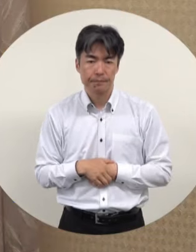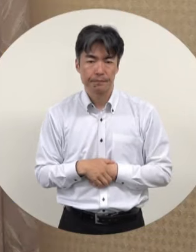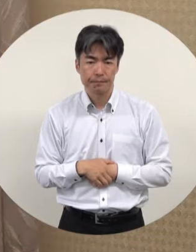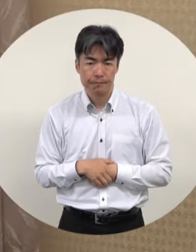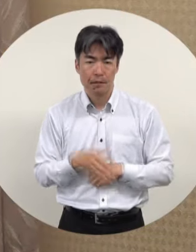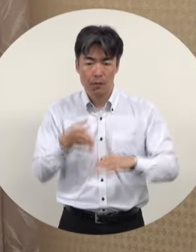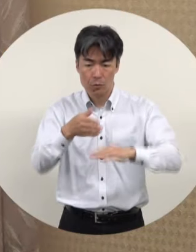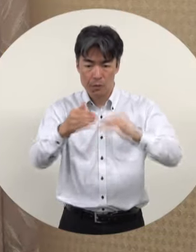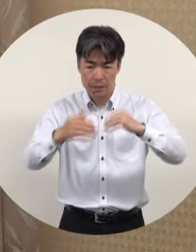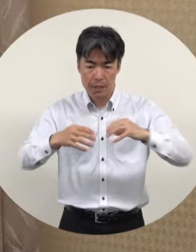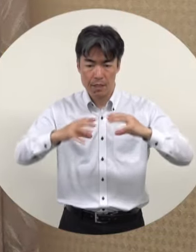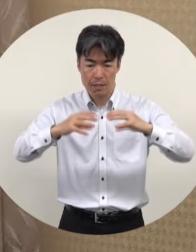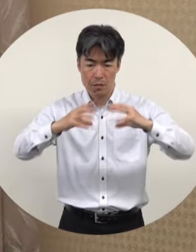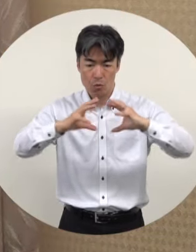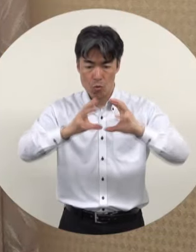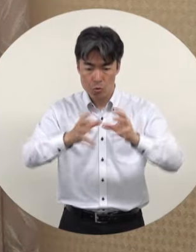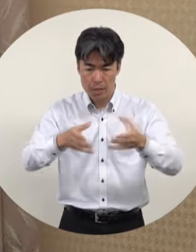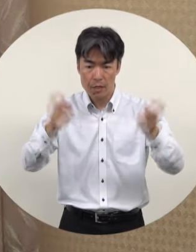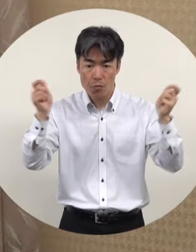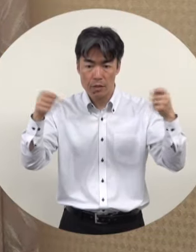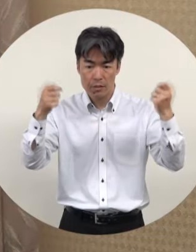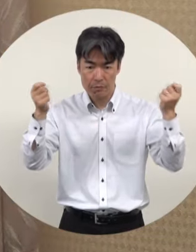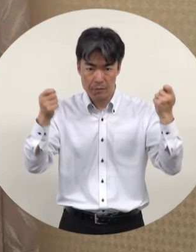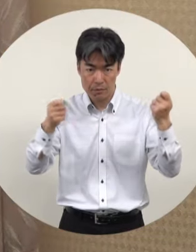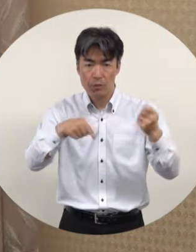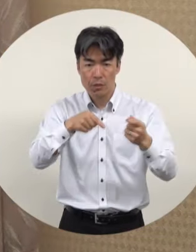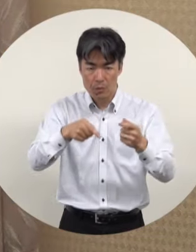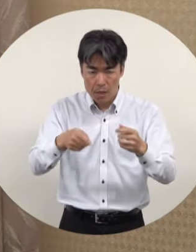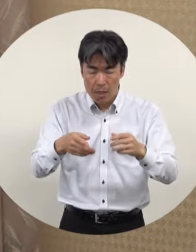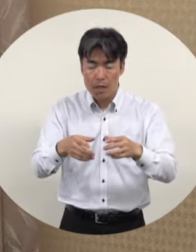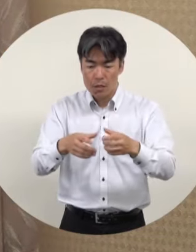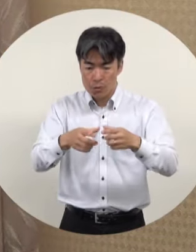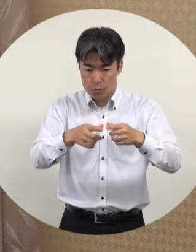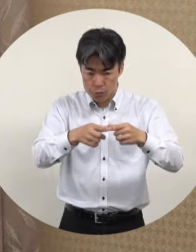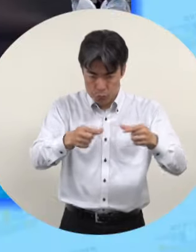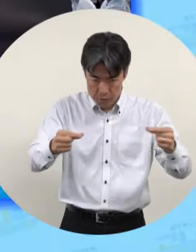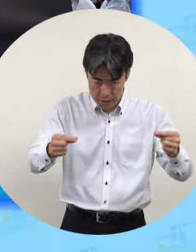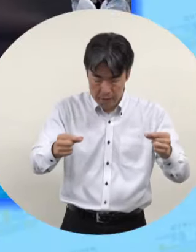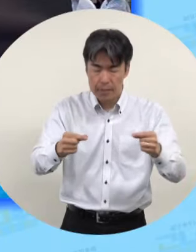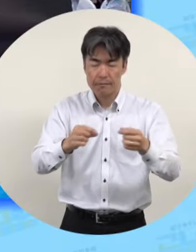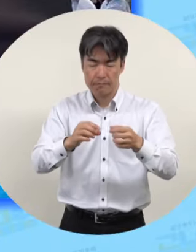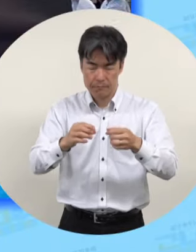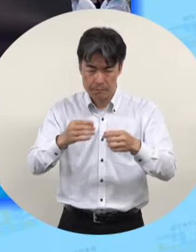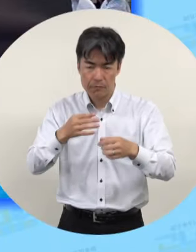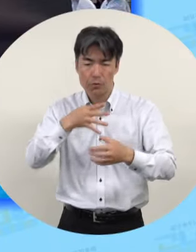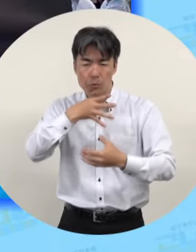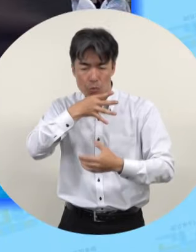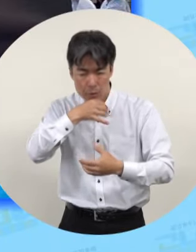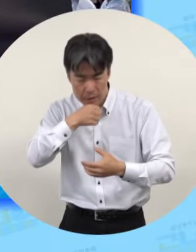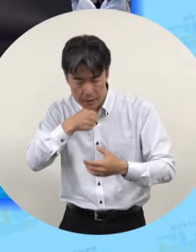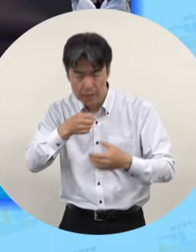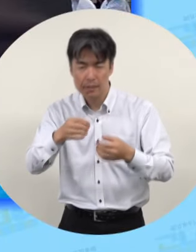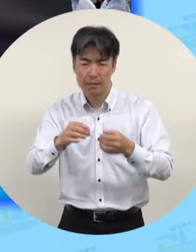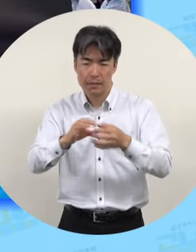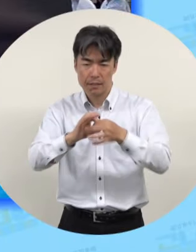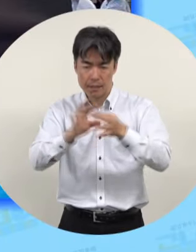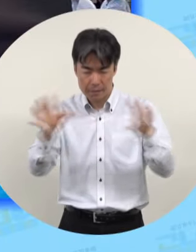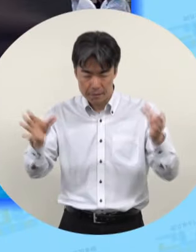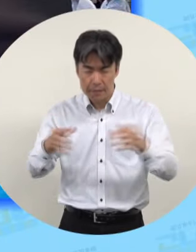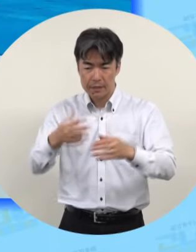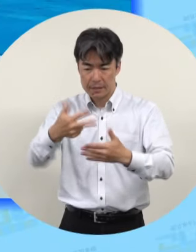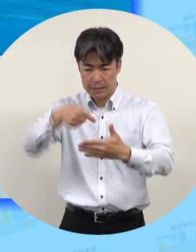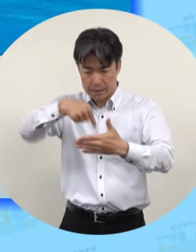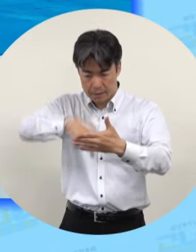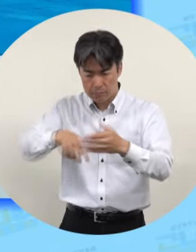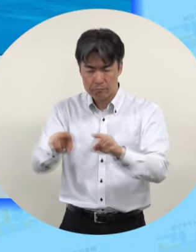越谷国際フェスティバル、これは国を世代を超えて、市内在住はもと